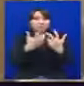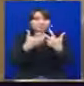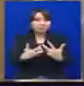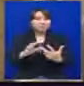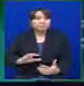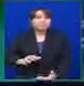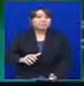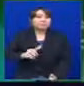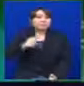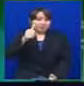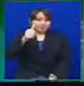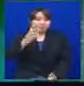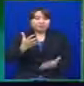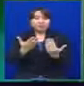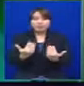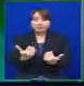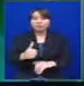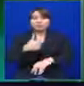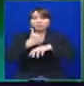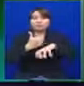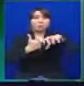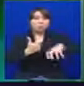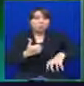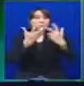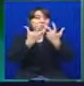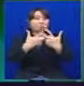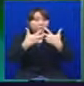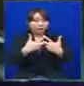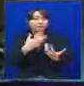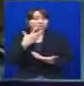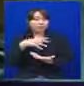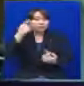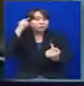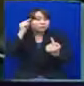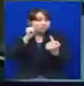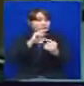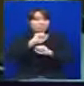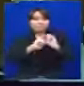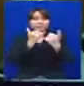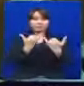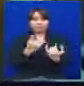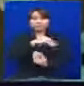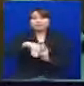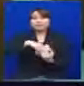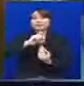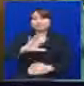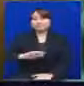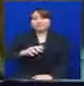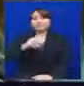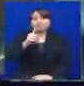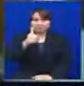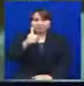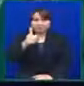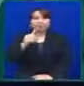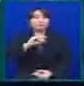ขึ้นแล้วนะคะด้านนายพระสุโลหันชุนอธิบดีกรมโรงงานอุตสาหกรรมคาดว่าปีนี้ซึ่งเศรษฐกิจมีทิศทางดีขึ้น